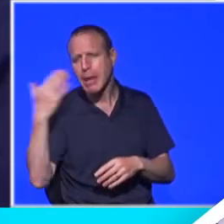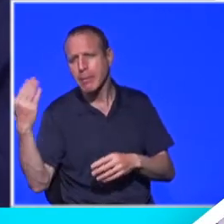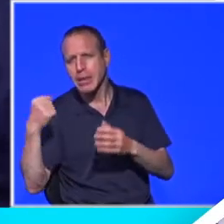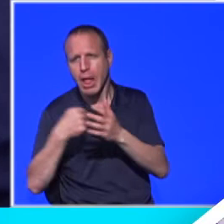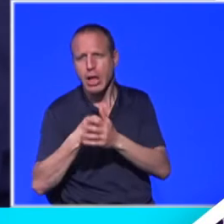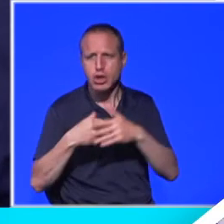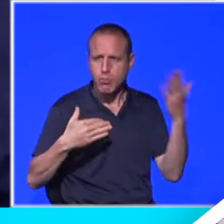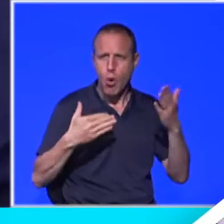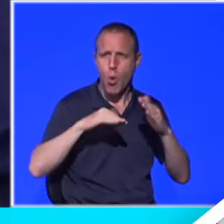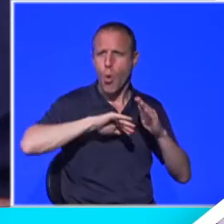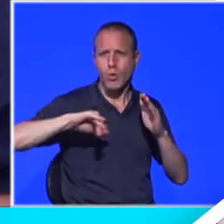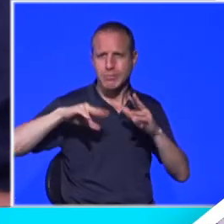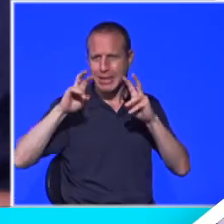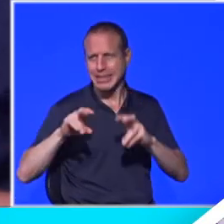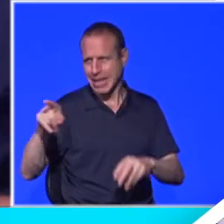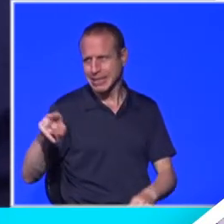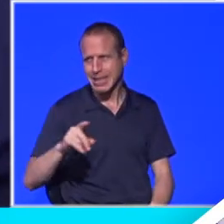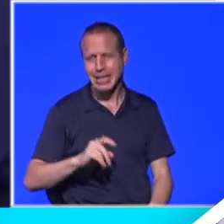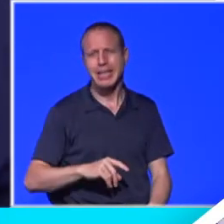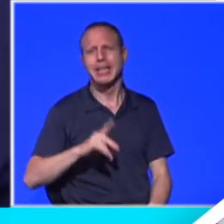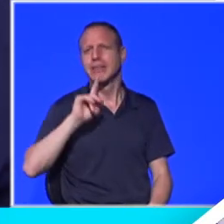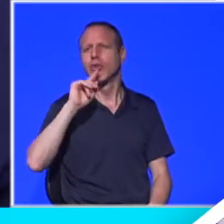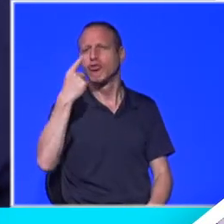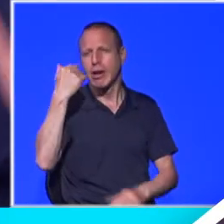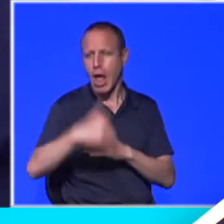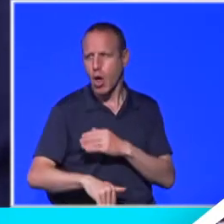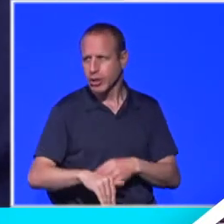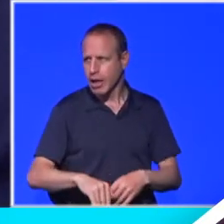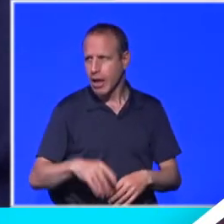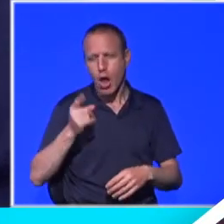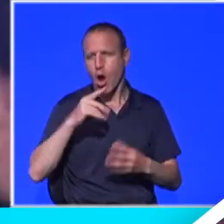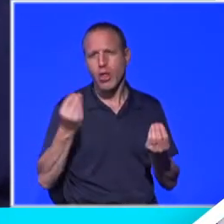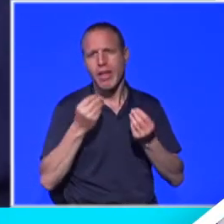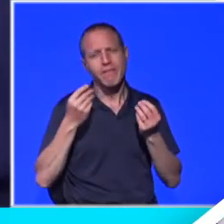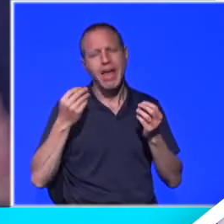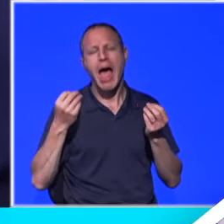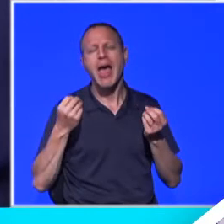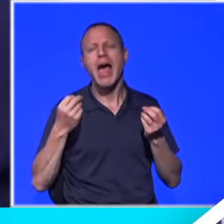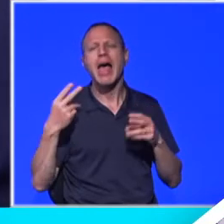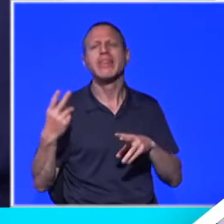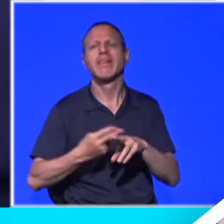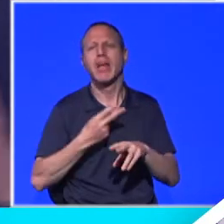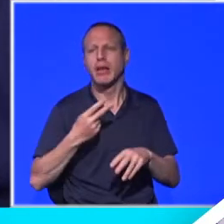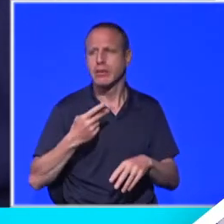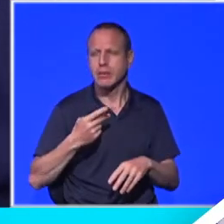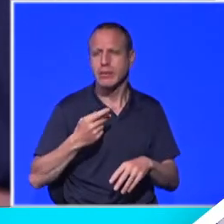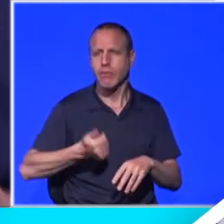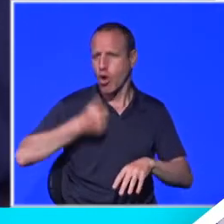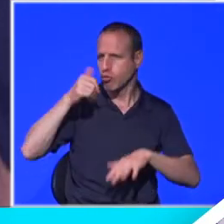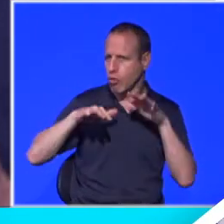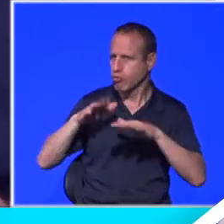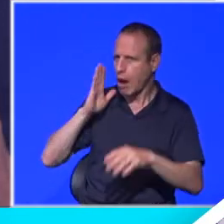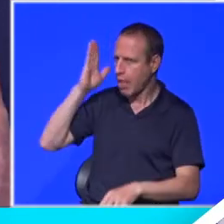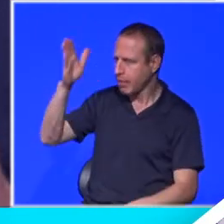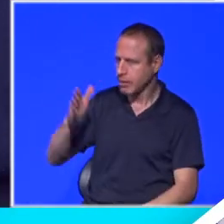חוץ מהכיסא הזה, בשנה האחרונה, וזה לא דבר טריוויאלי, וראש הממשלה העתידי, וזה לא דבר טריוויאלי